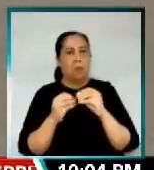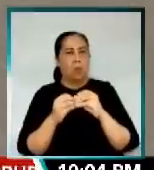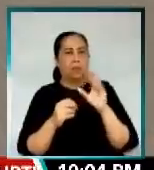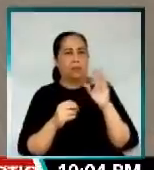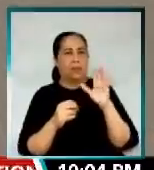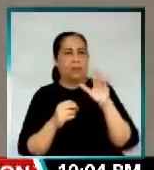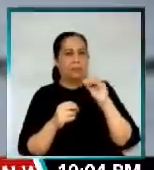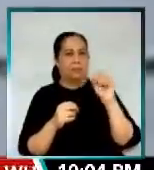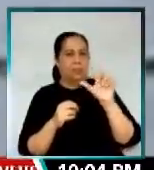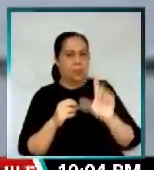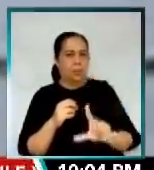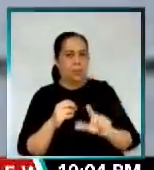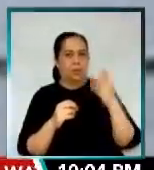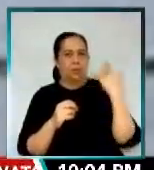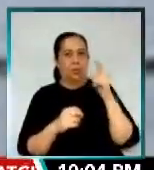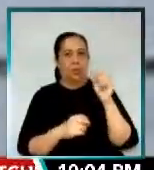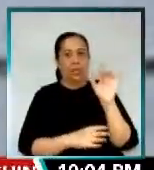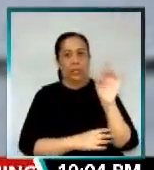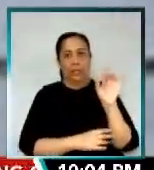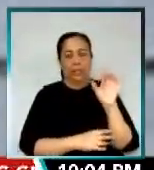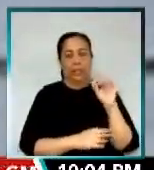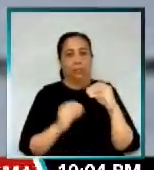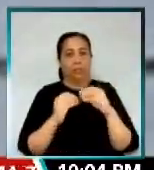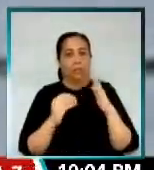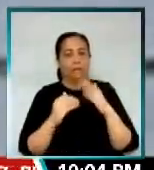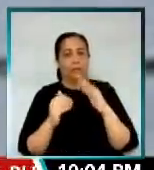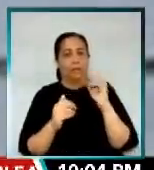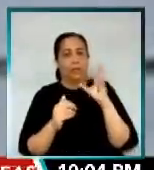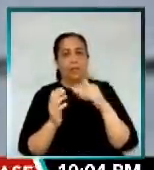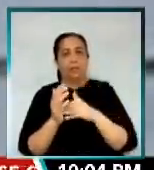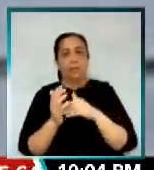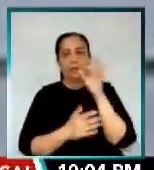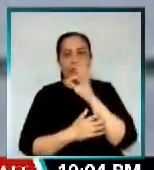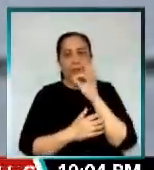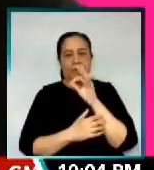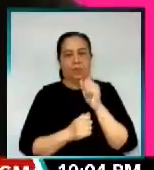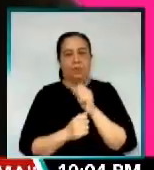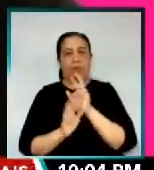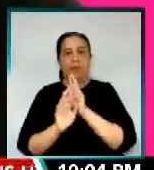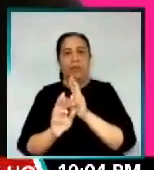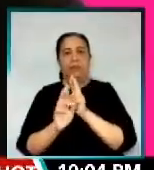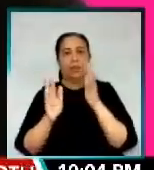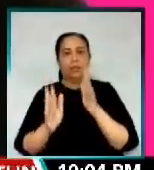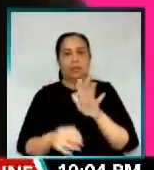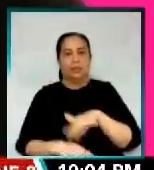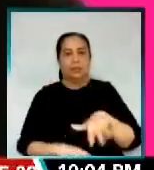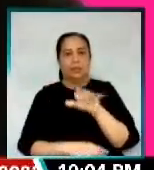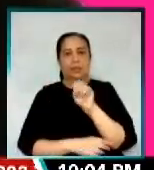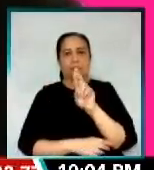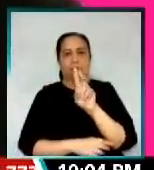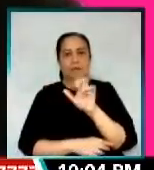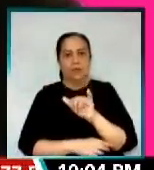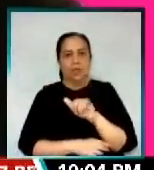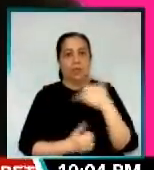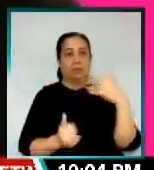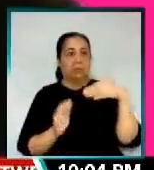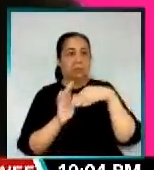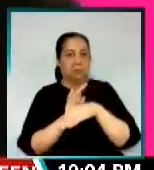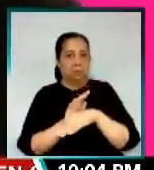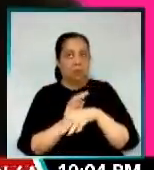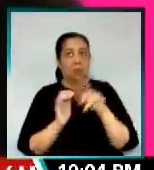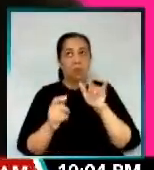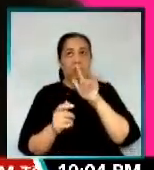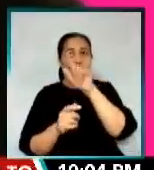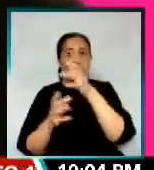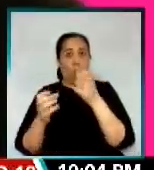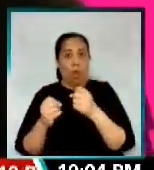noong 2018. Mahigit 15,000 Pinoys ang respondents ng survey. That has gone down significantly over the last 8 years,